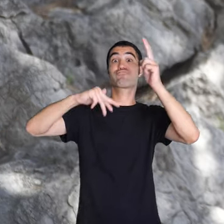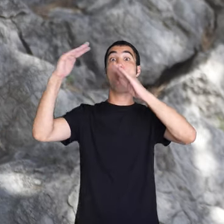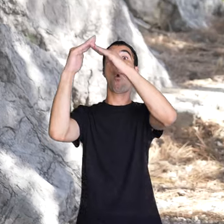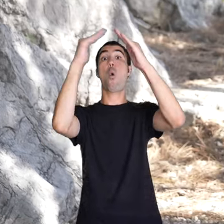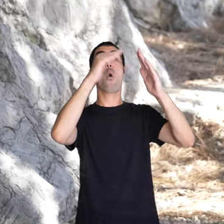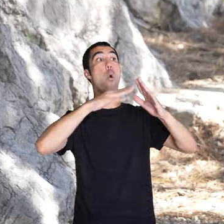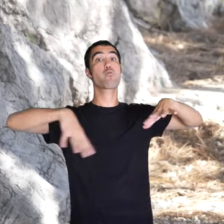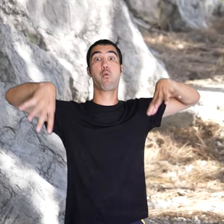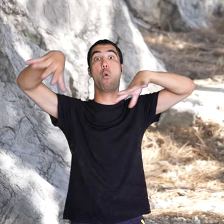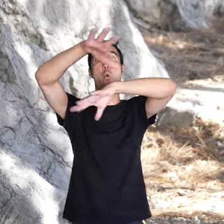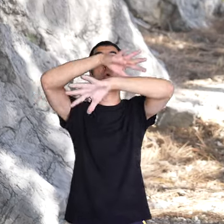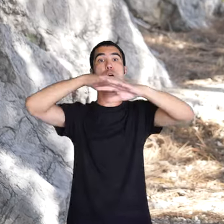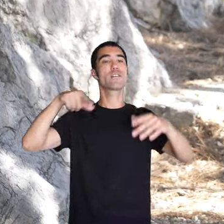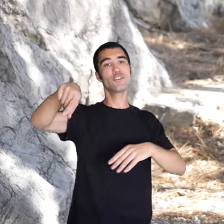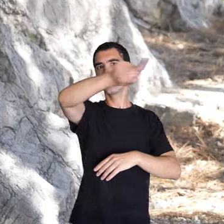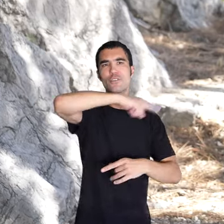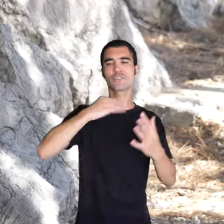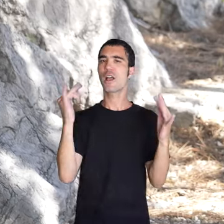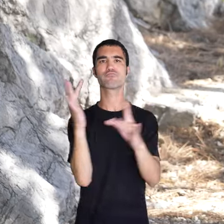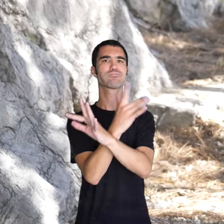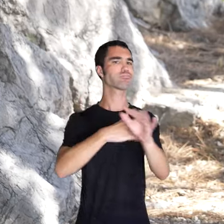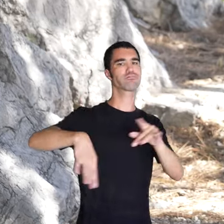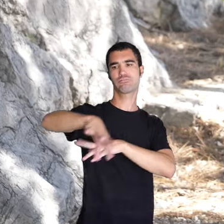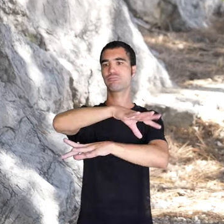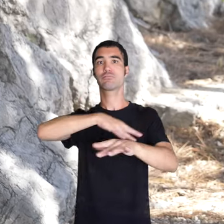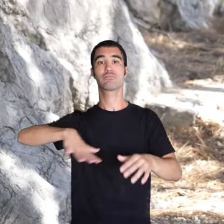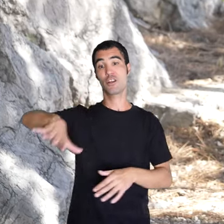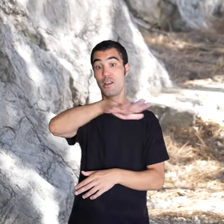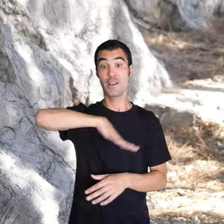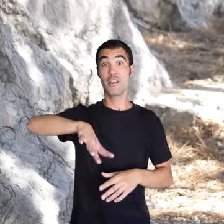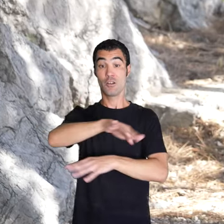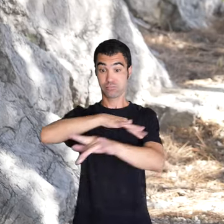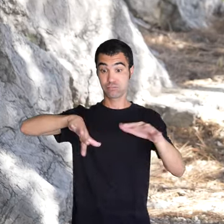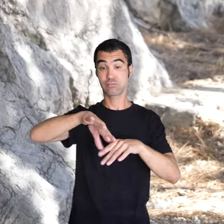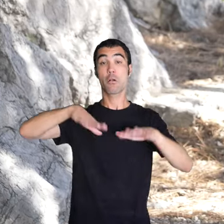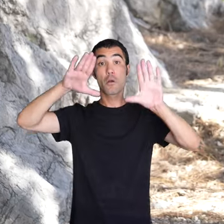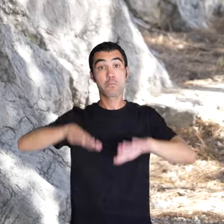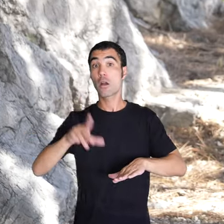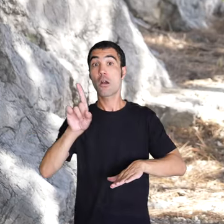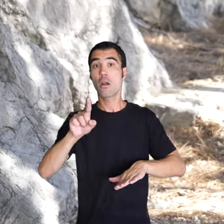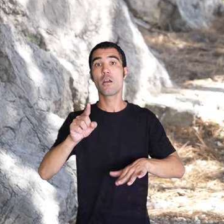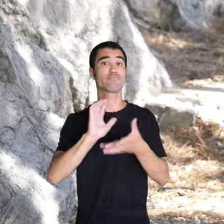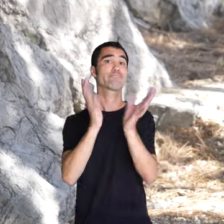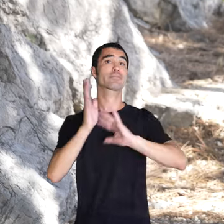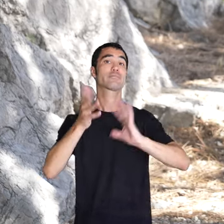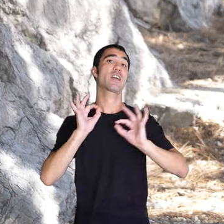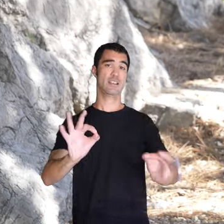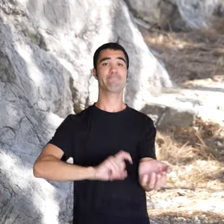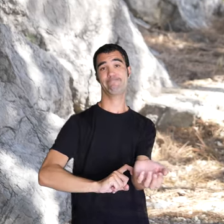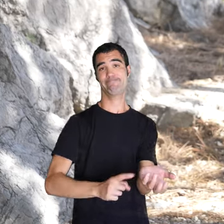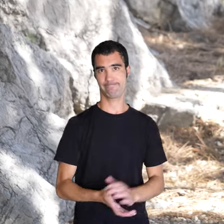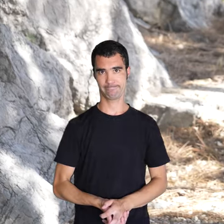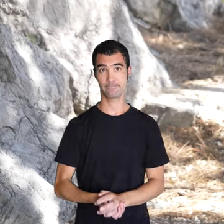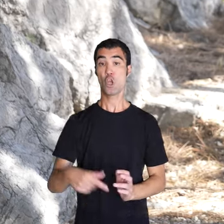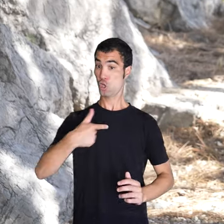sempre ha tingut molta vida, i llocs que tenen molta vida canvien molt. i jo, des de que vaig començar a